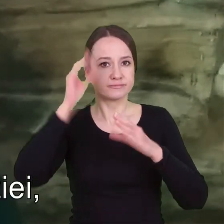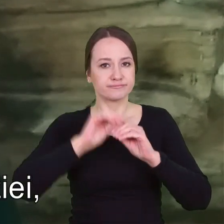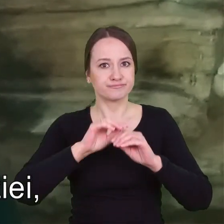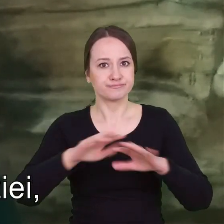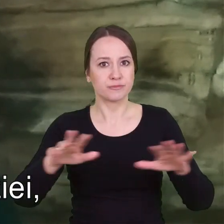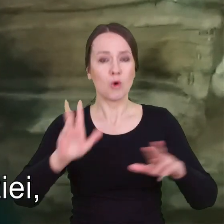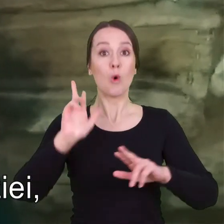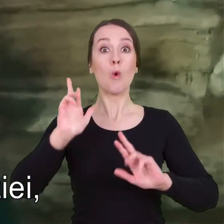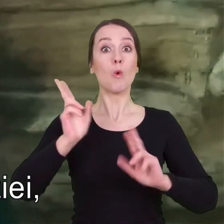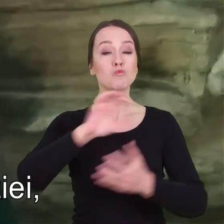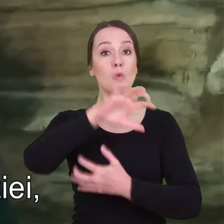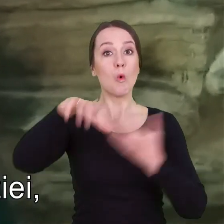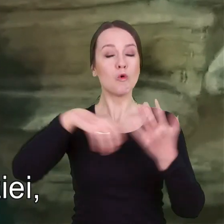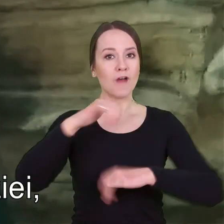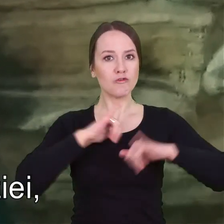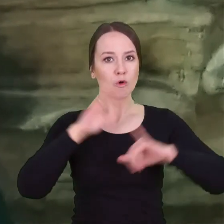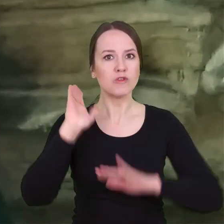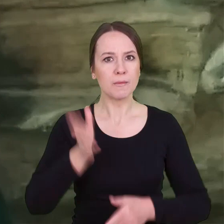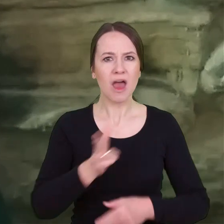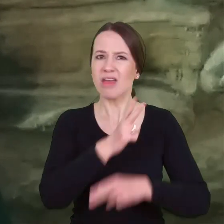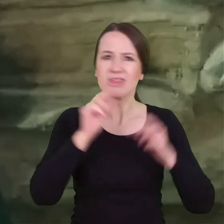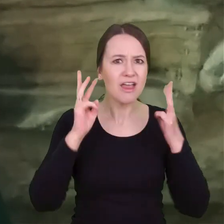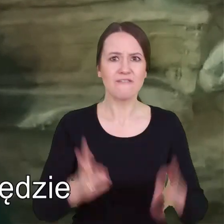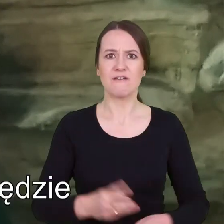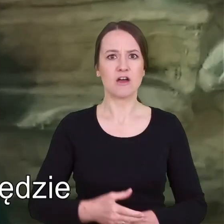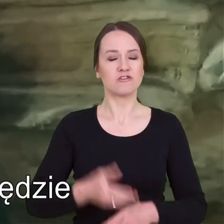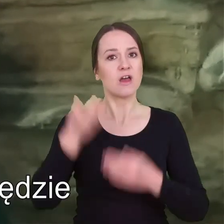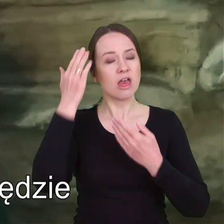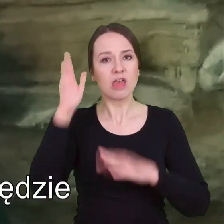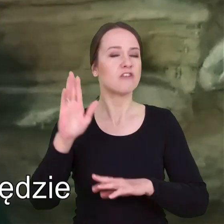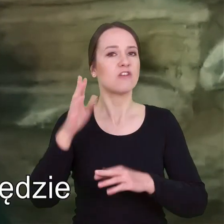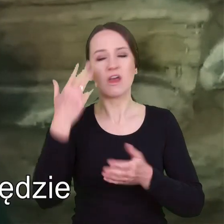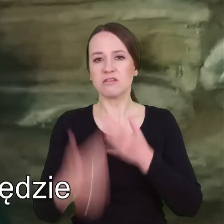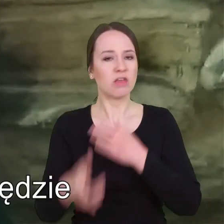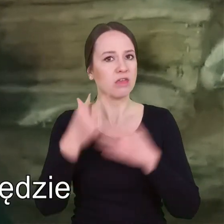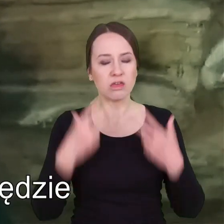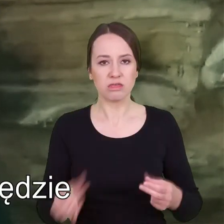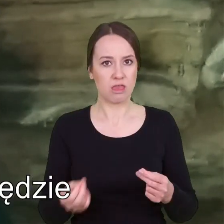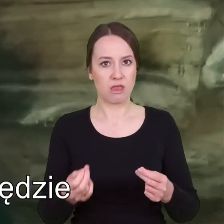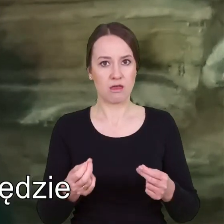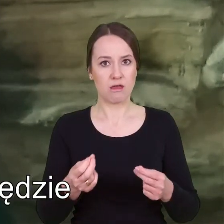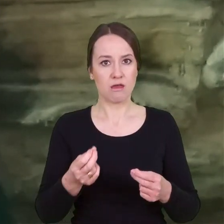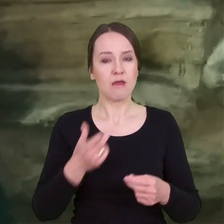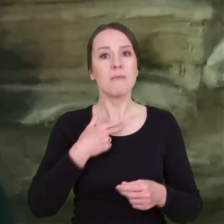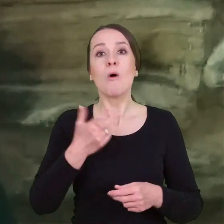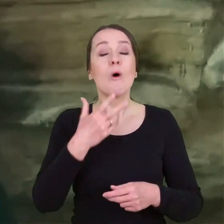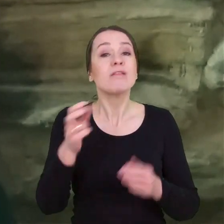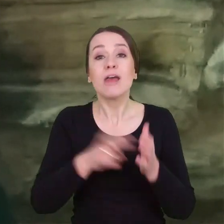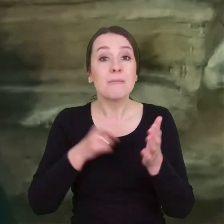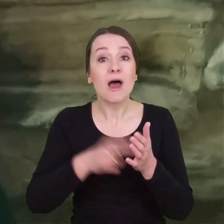Fraszka, nie traćmy nadziei, bo nie braknie zawsze wszędzie